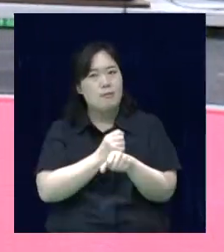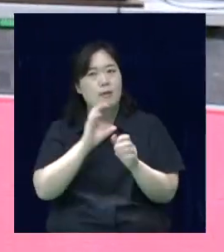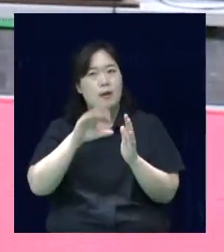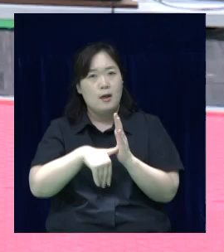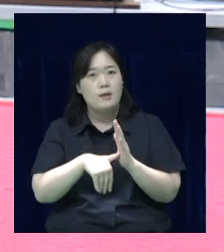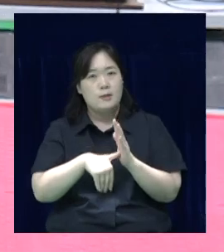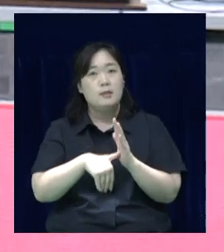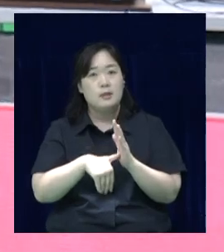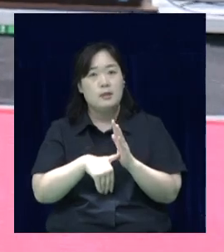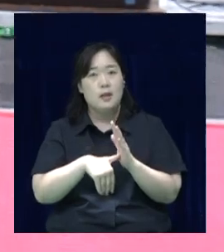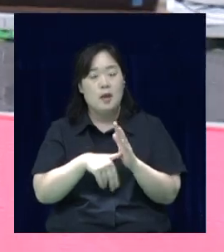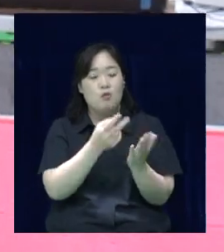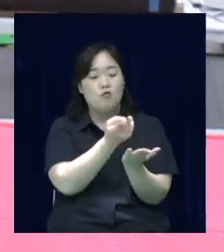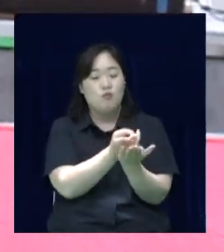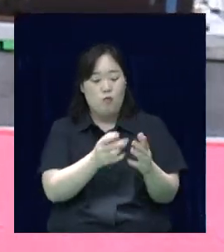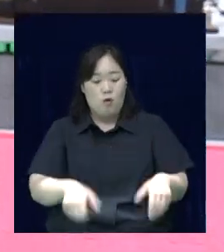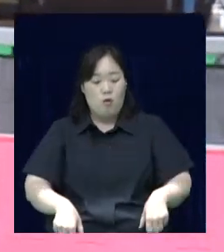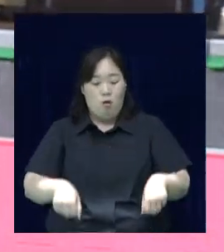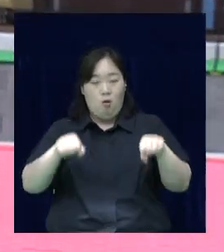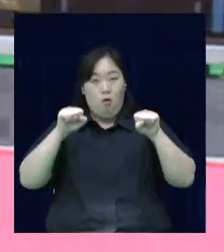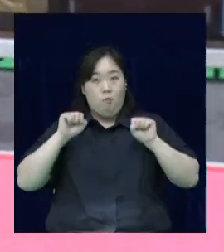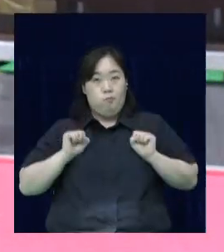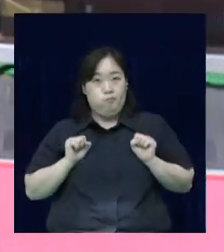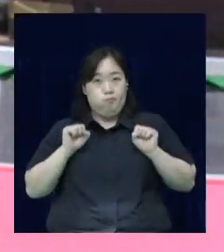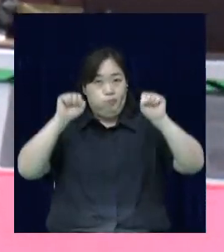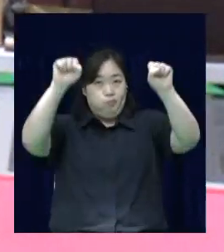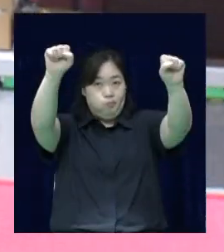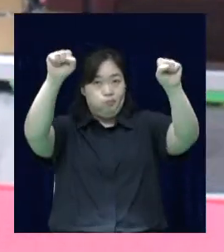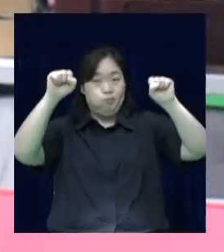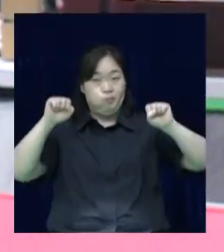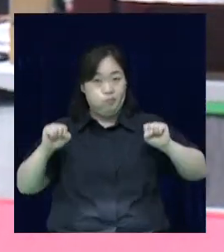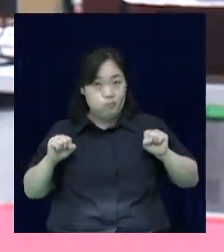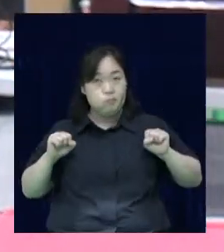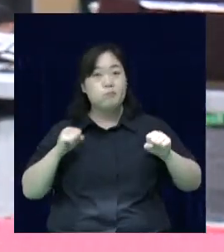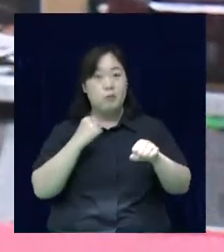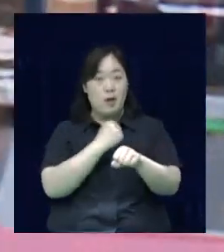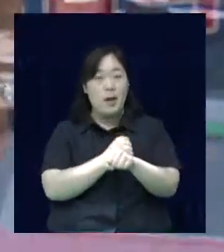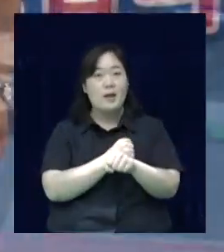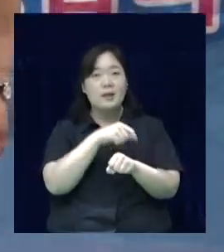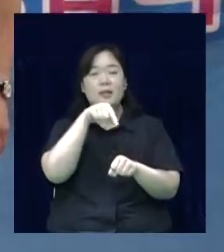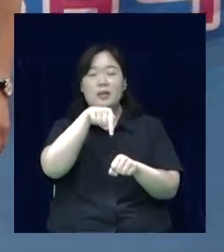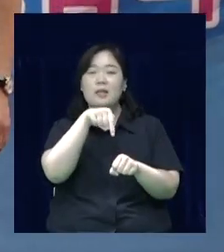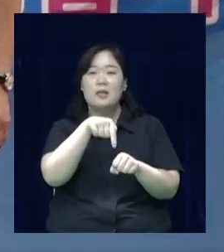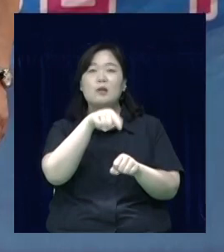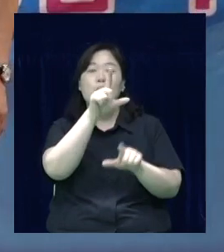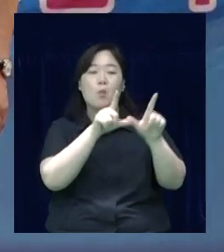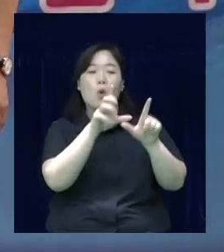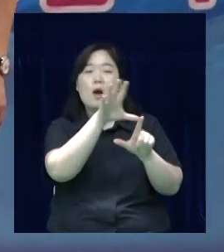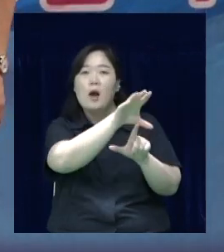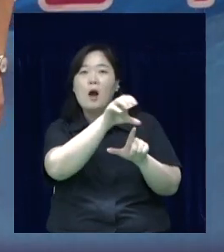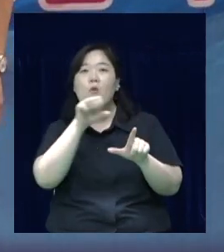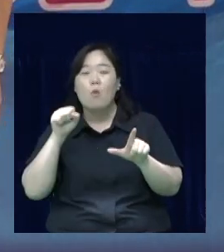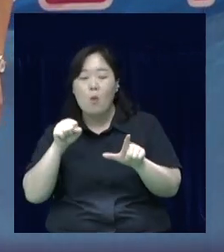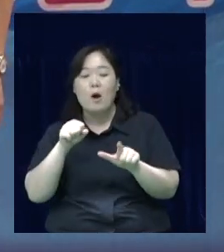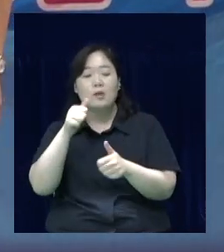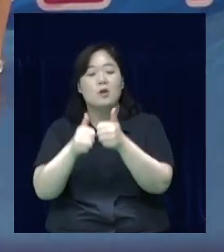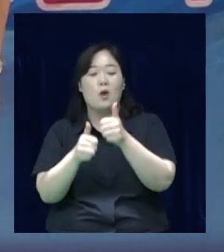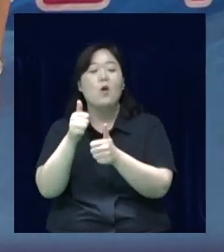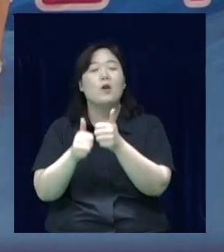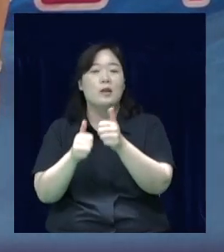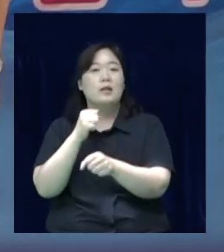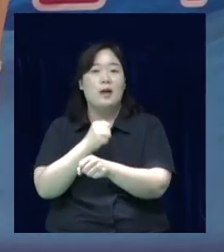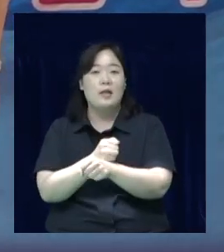벤치프레스와 같은 발을 가슴 위에서 내렸다가 가슴에 멈췄다가 다시 들어올리는 벤치프레스 파워리프팅 종목과